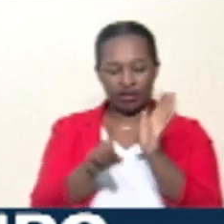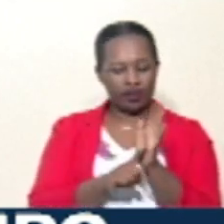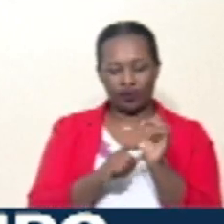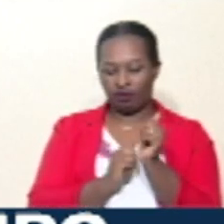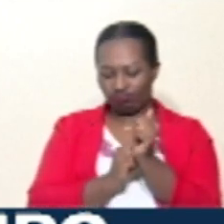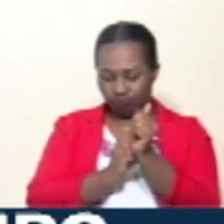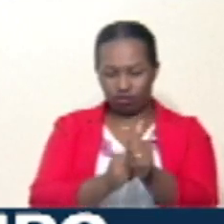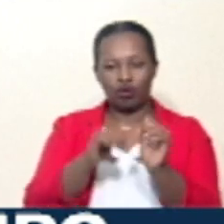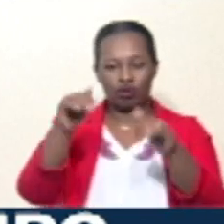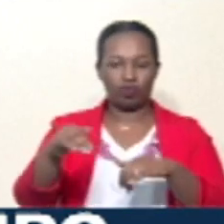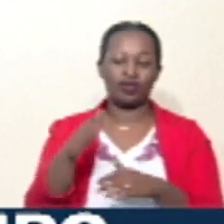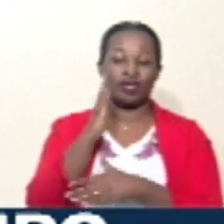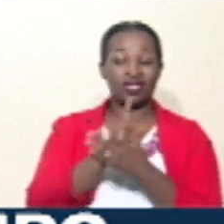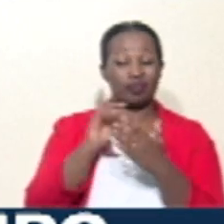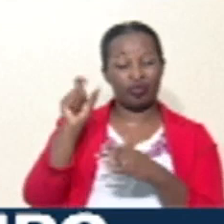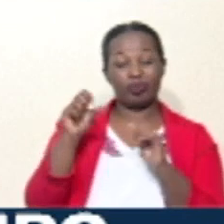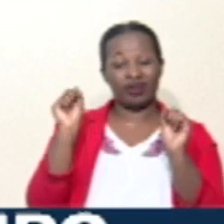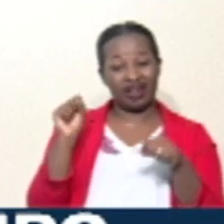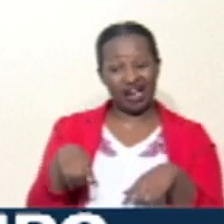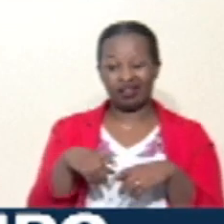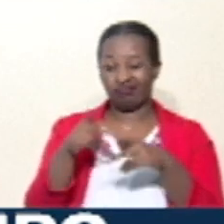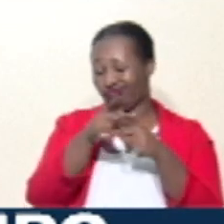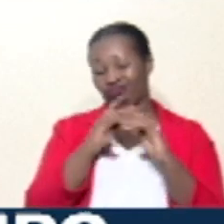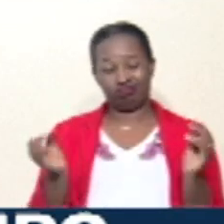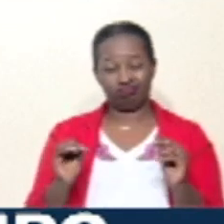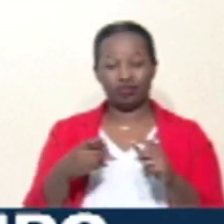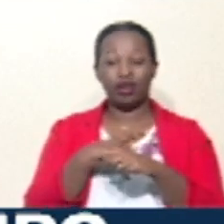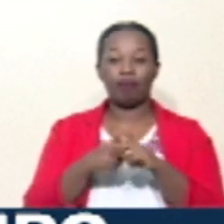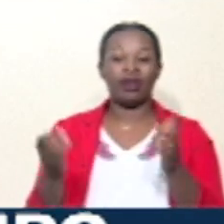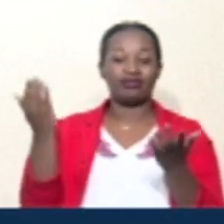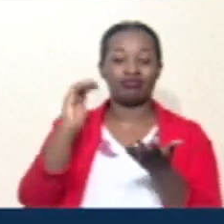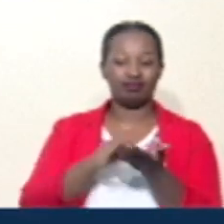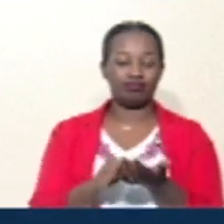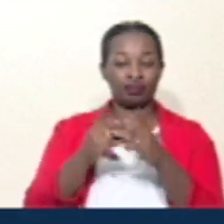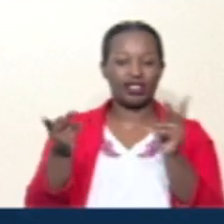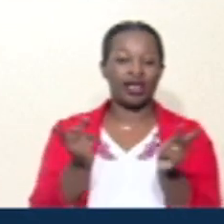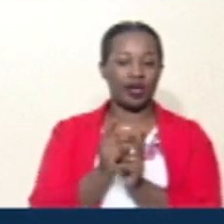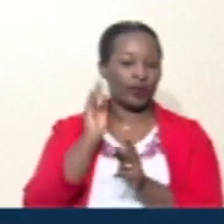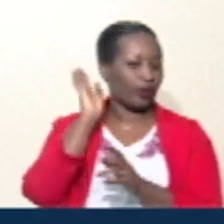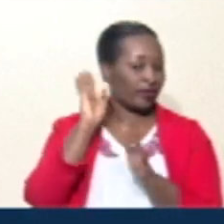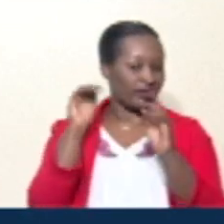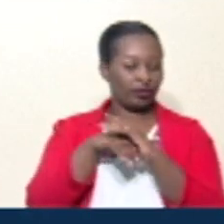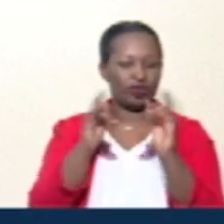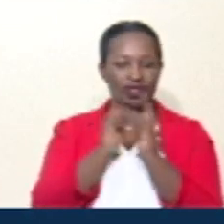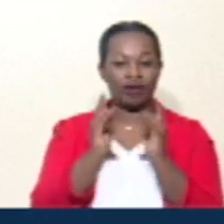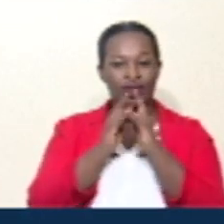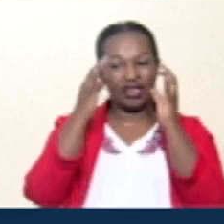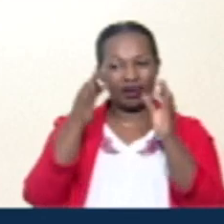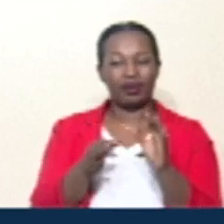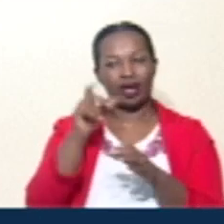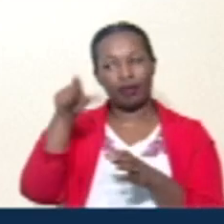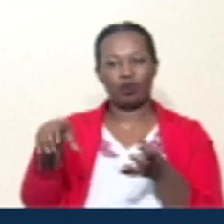Birumvikana ko hari abantu bashobora kurangara, ahantu bashobora kurangara, ariko nanone hari ahantu ngira ngo wabyumvishe mu nama twakoze, hari ibintu bajya